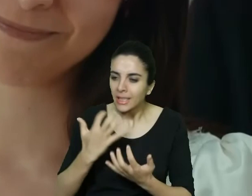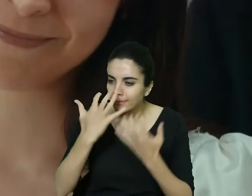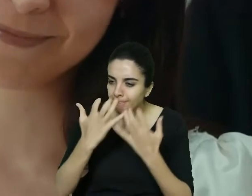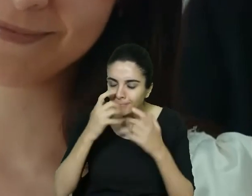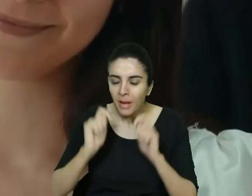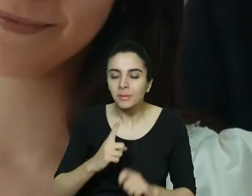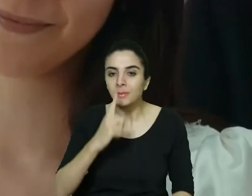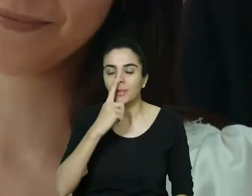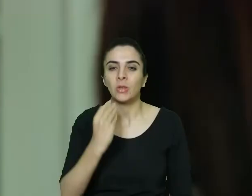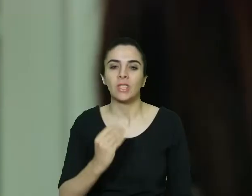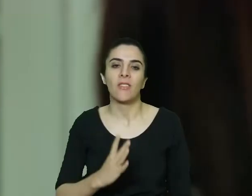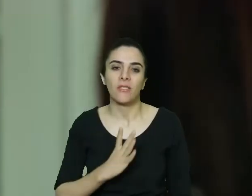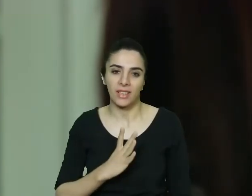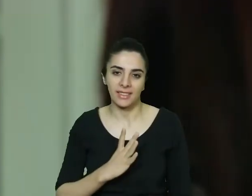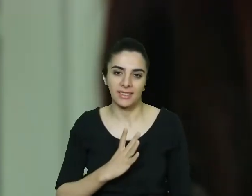çocuklarınız.